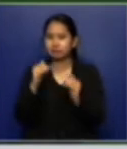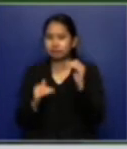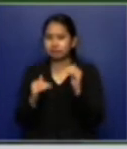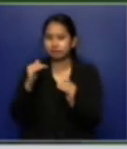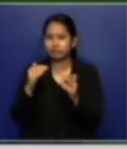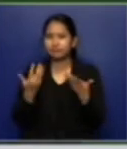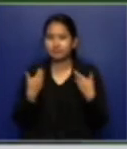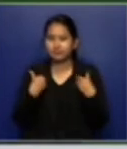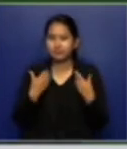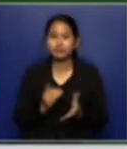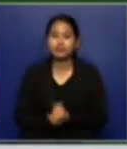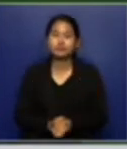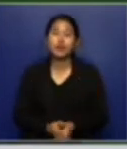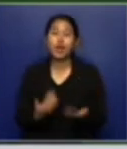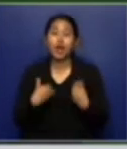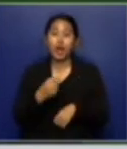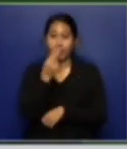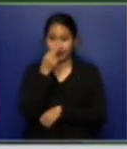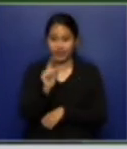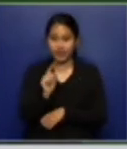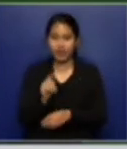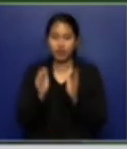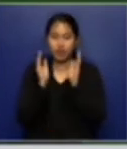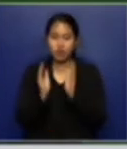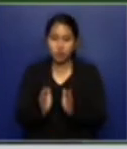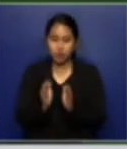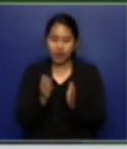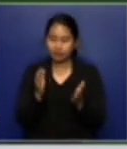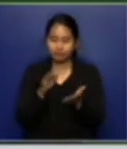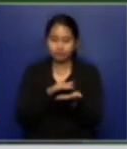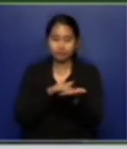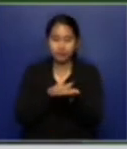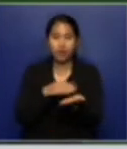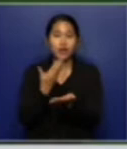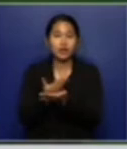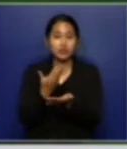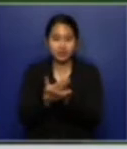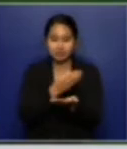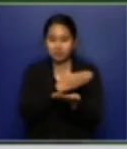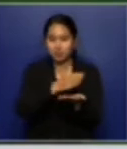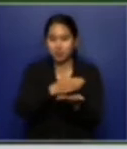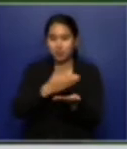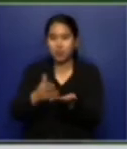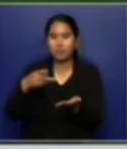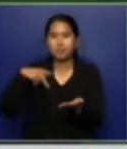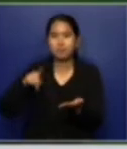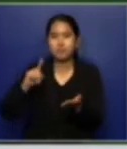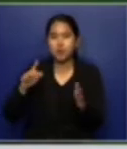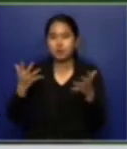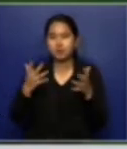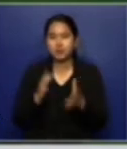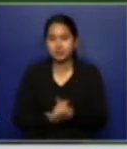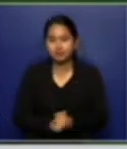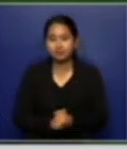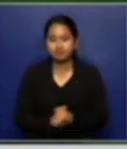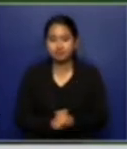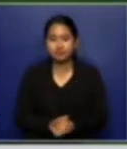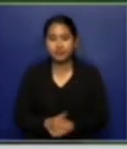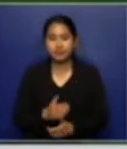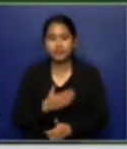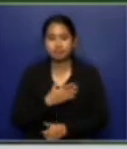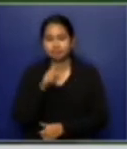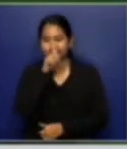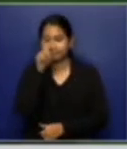คะเราจะเห็นว่างบประมาณจำนวนมากถูกตั้งขึ้นมาและถูกใช้ไปแล้วไม่เกิดประโยชน์อย่างเป็นรูปธรรมดิฉันตั้ง